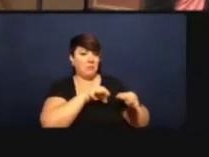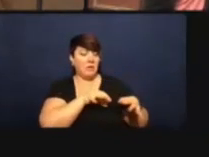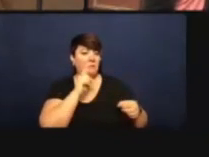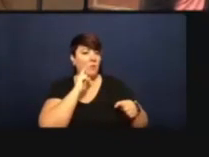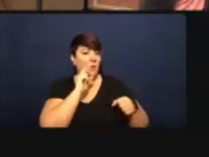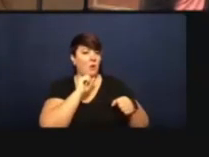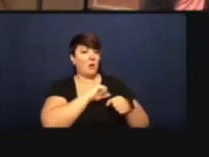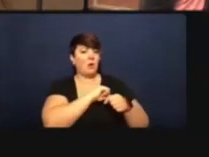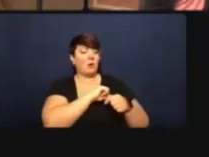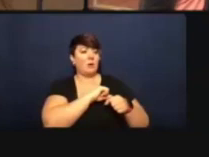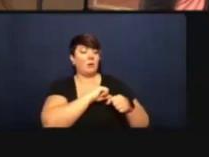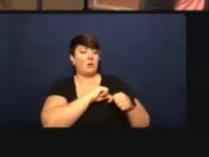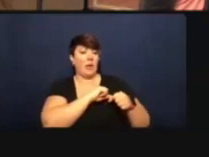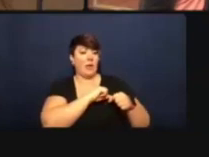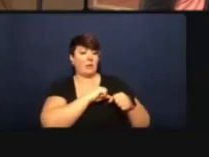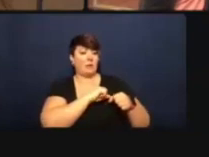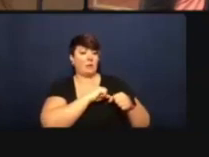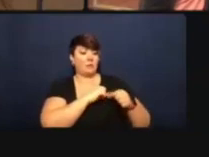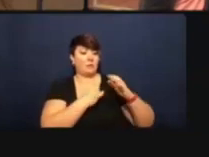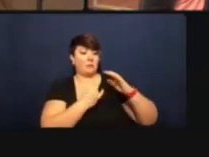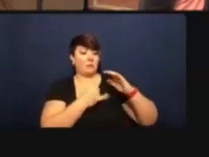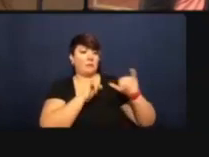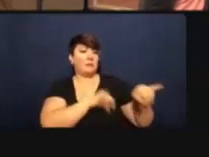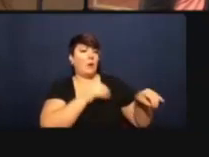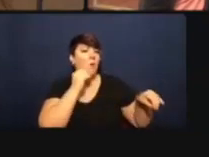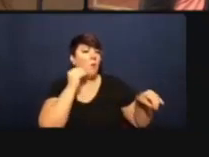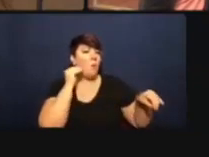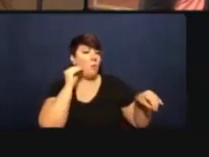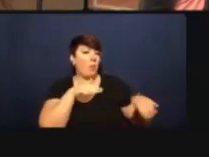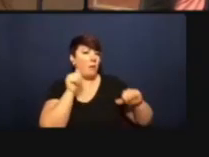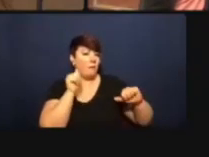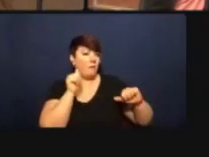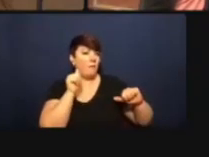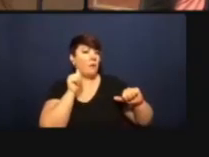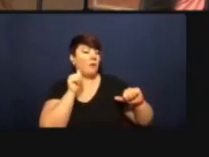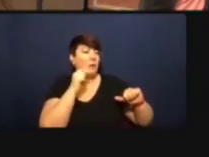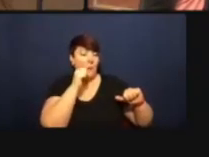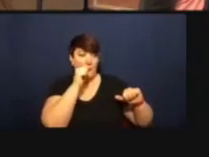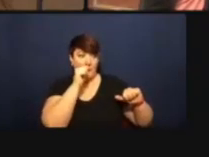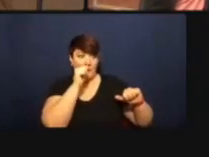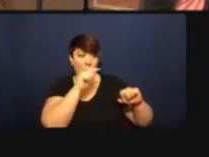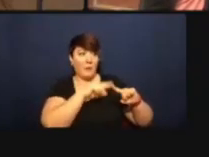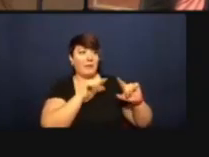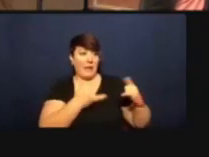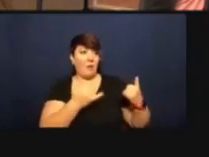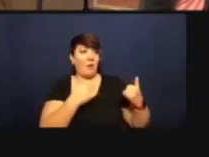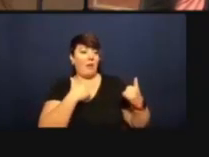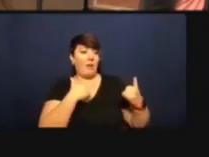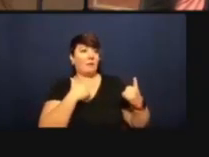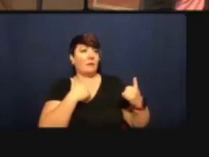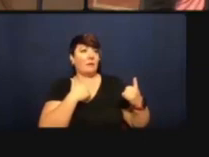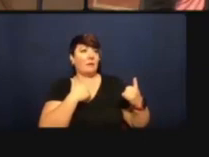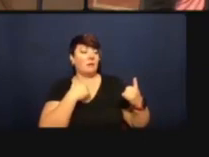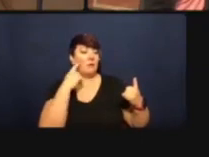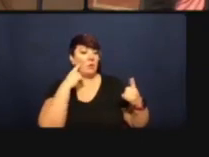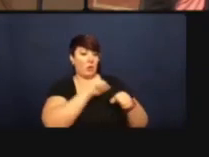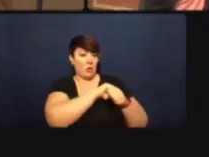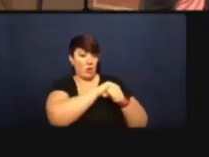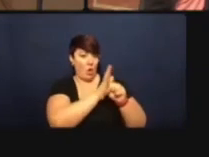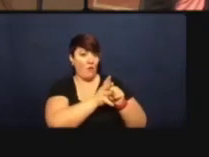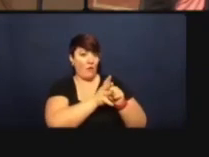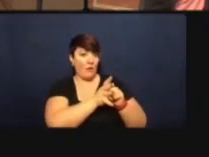na mwongozo huu umekuwa ukifuatiliwa kwa muda sasa, na